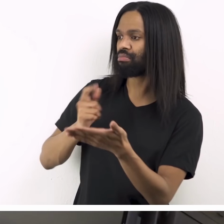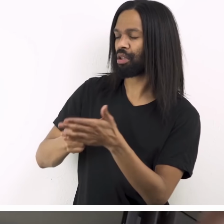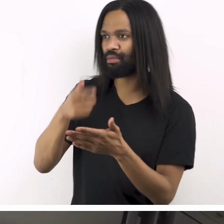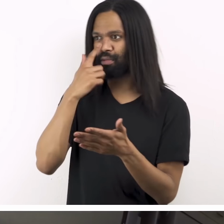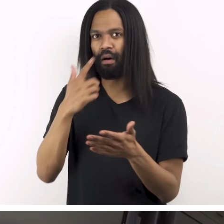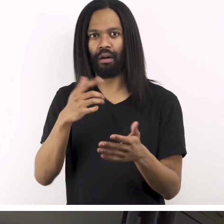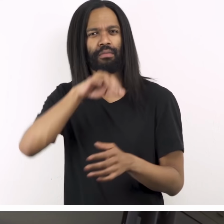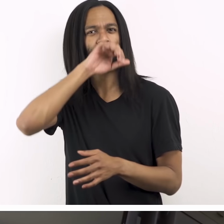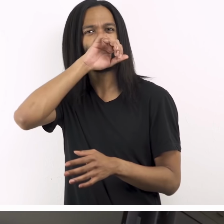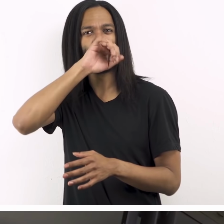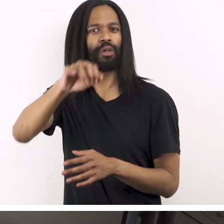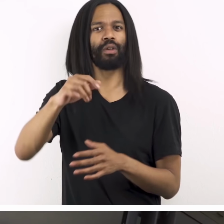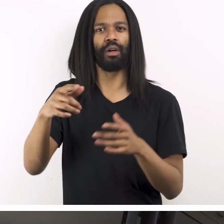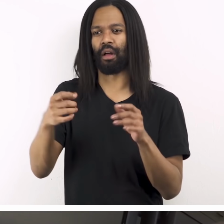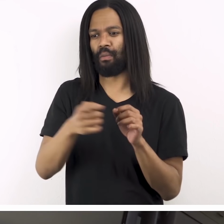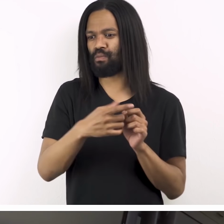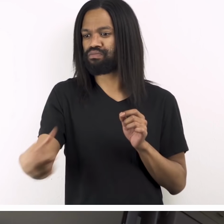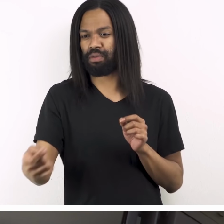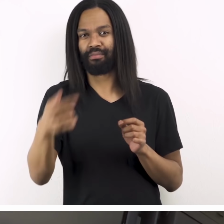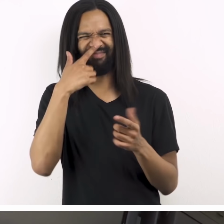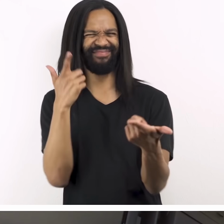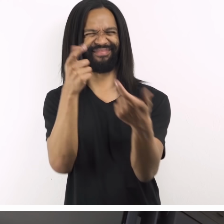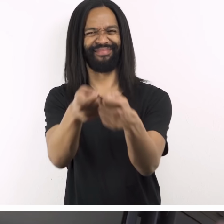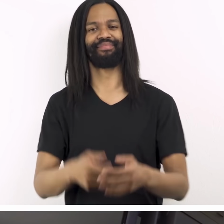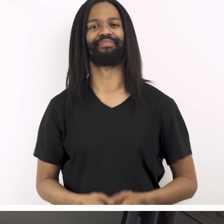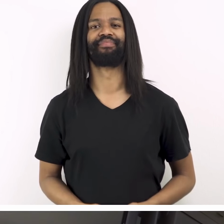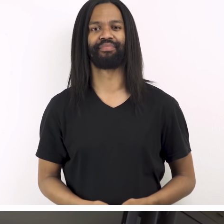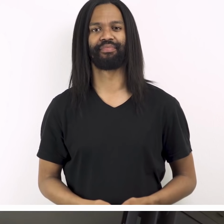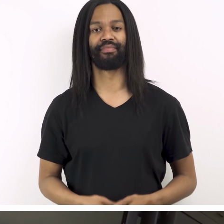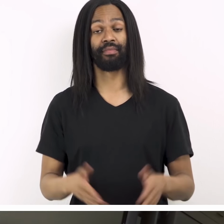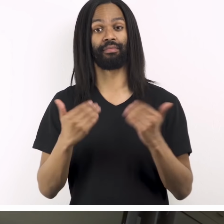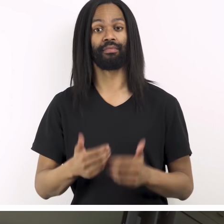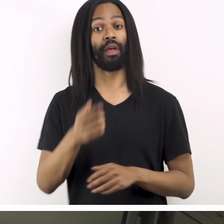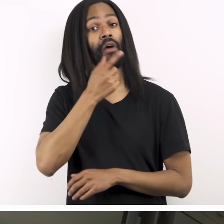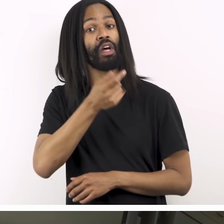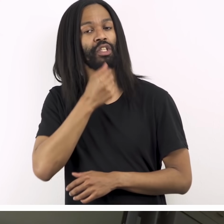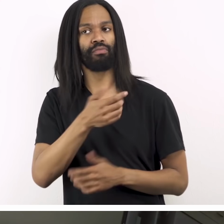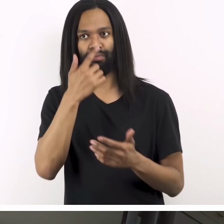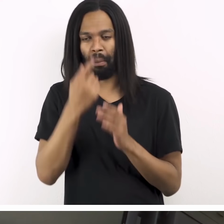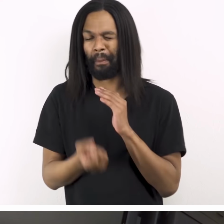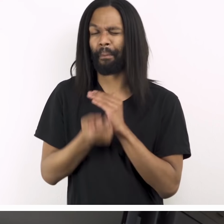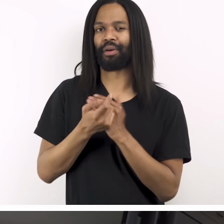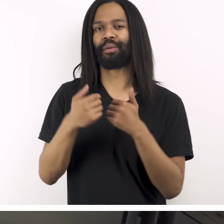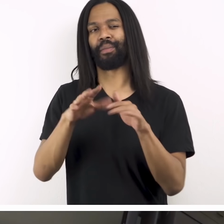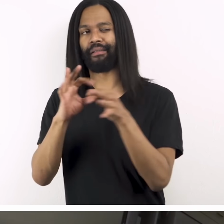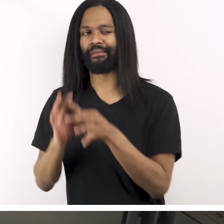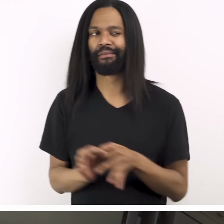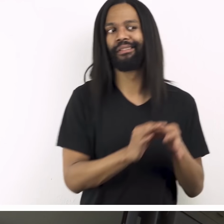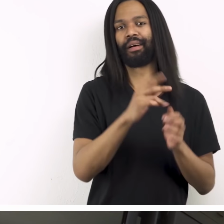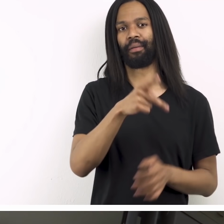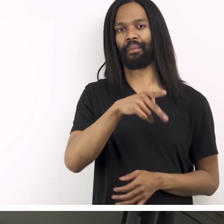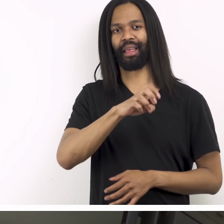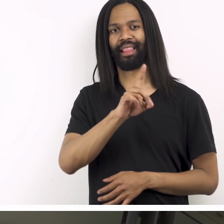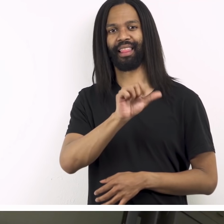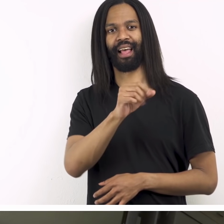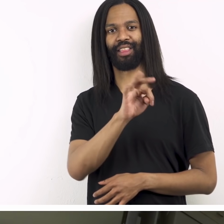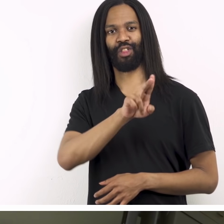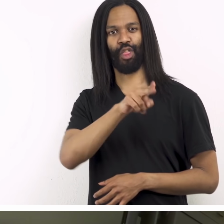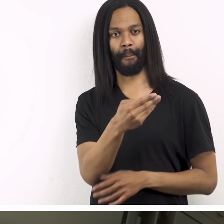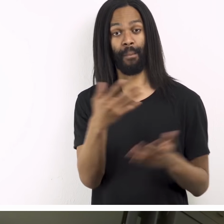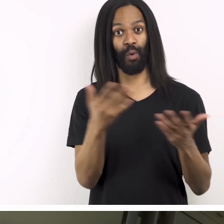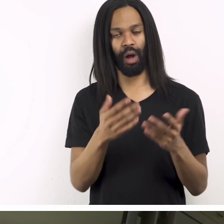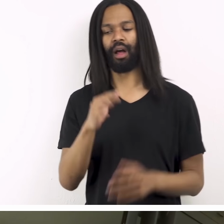ces feuillages assez allongés, prenez-le, vraiment, il est fait pour vous. Un autre qui est plus facile et qui sort un petit peu de l'ordinaire, mais qui rejoint un petit peu le pédatum, voilà,